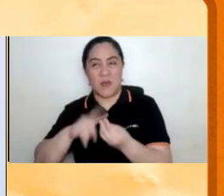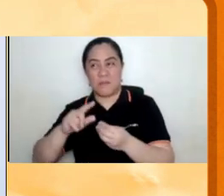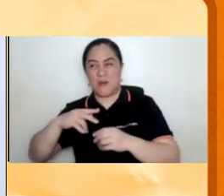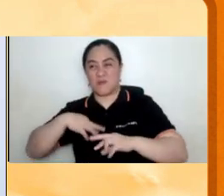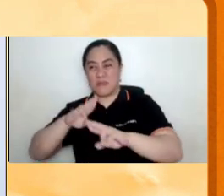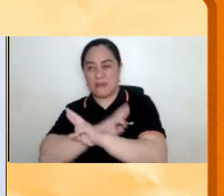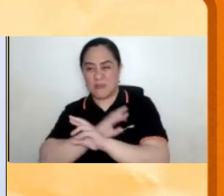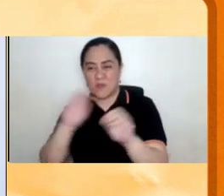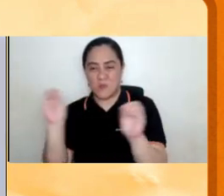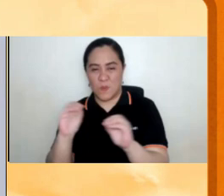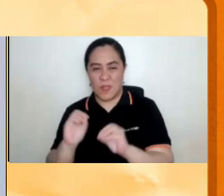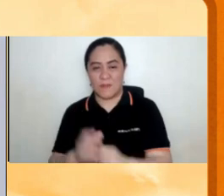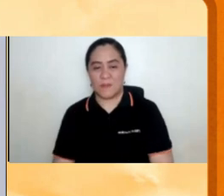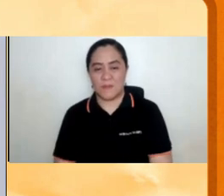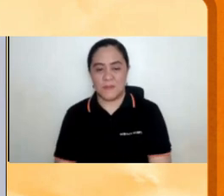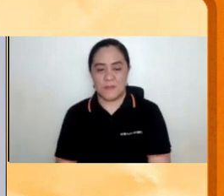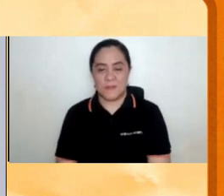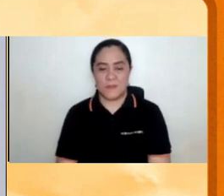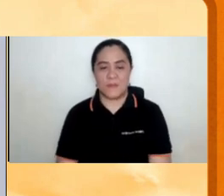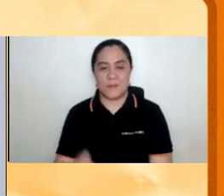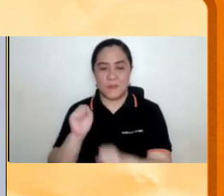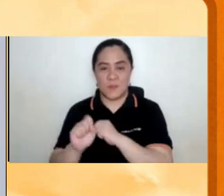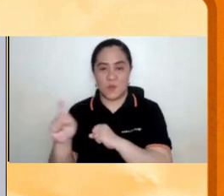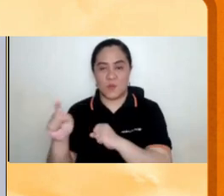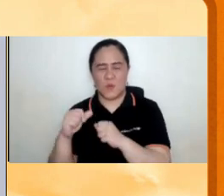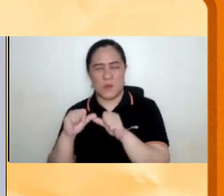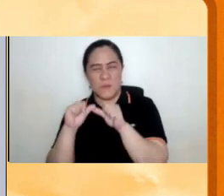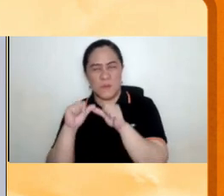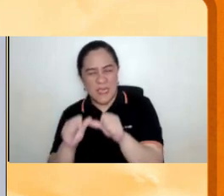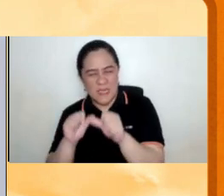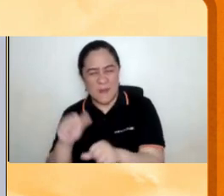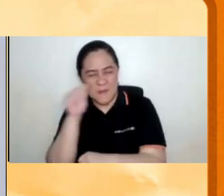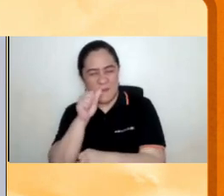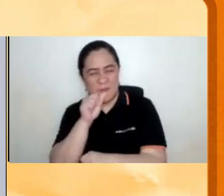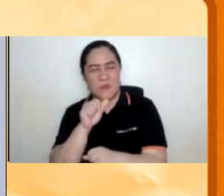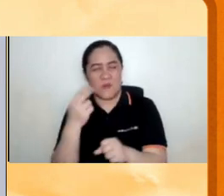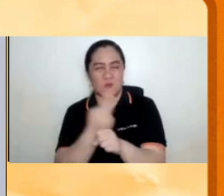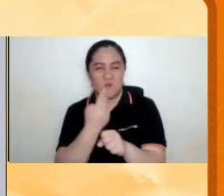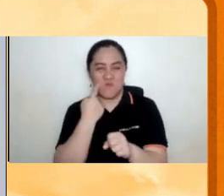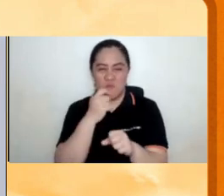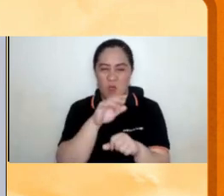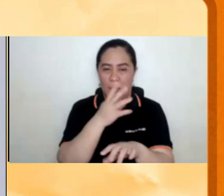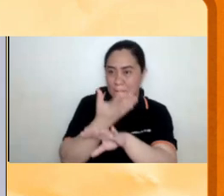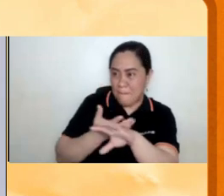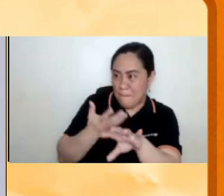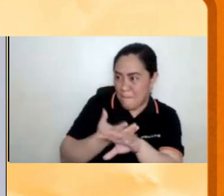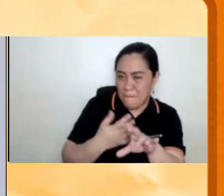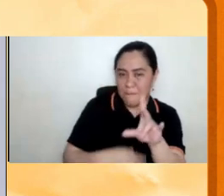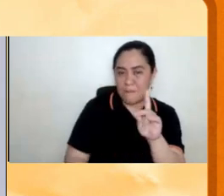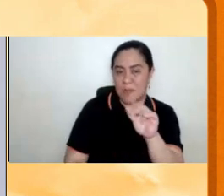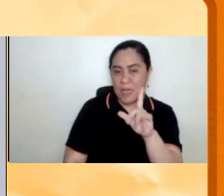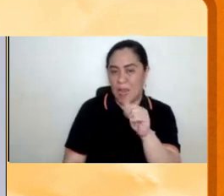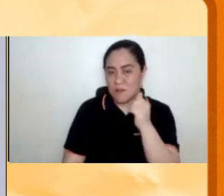ating kaibigan? Marahil sa pagpupumilit niyang kayanin ang pakiusap ni Carla? Naku, bakit kaya?